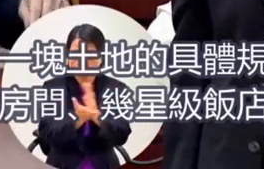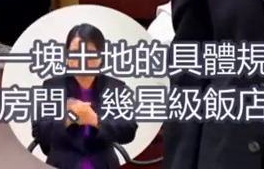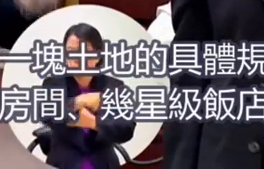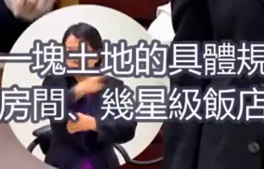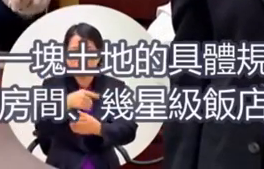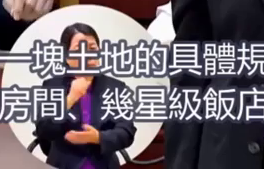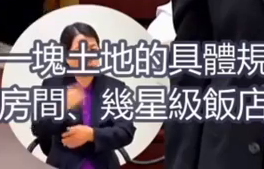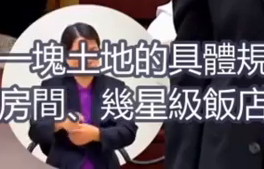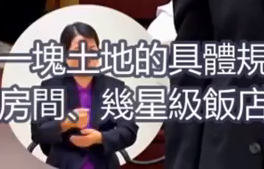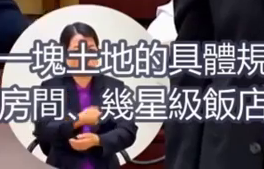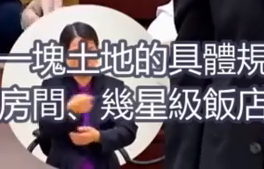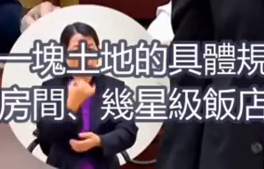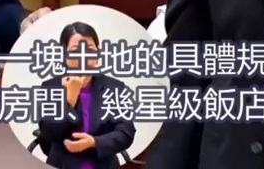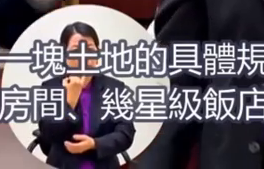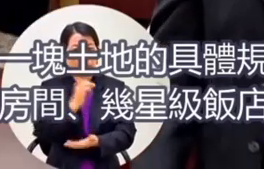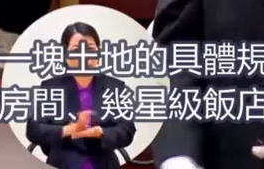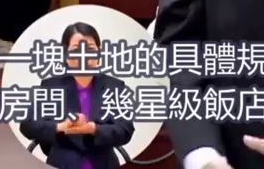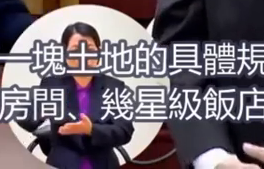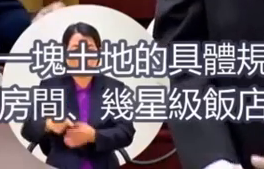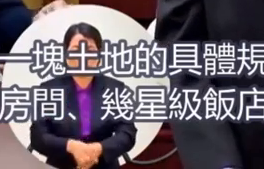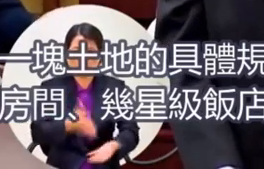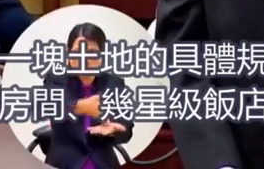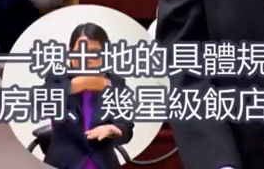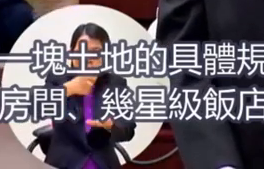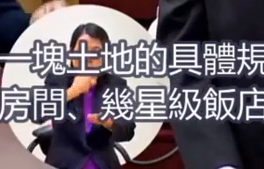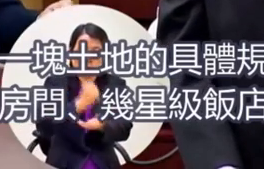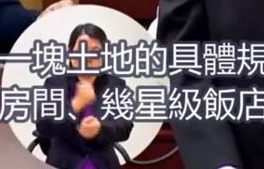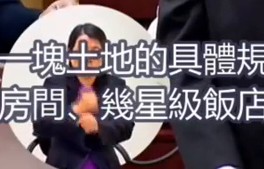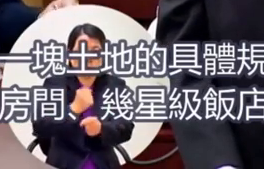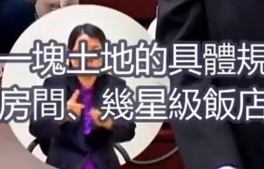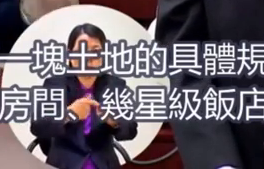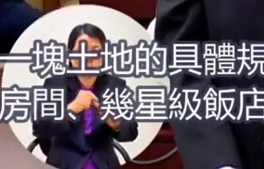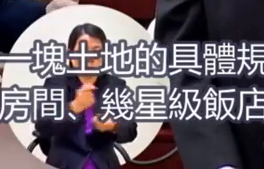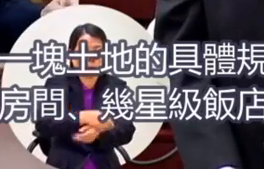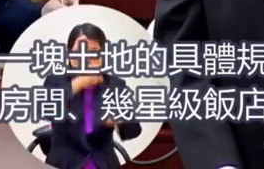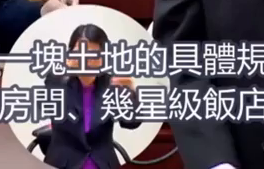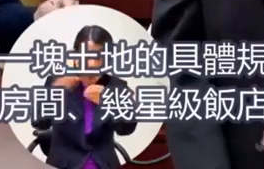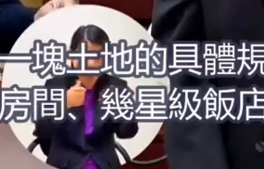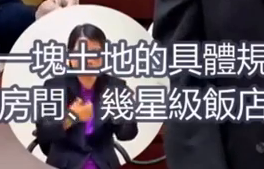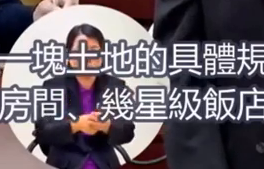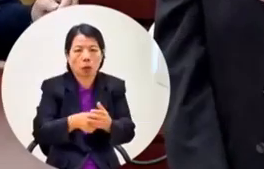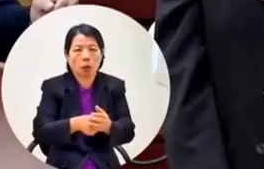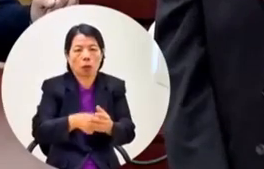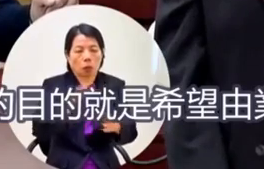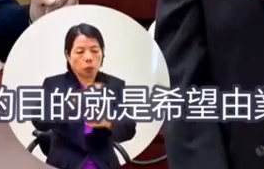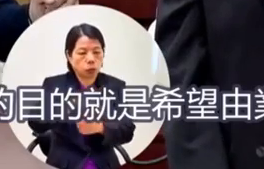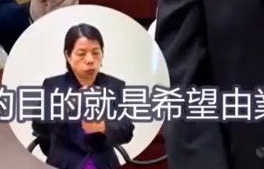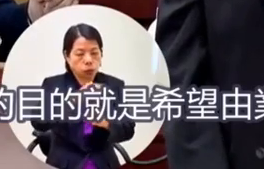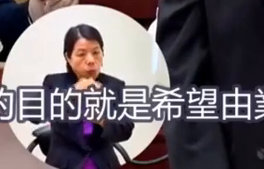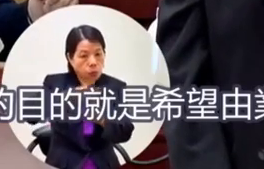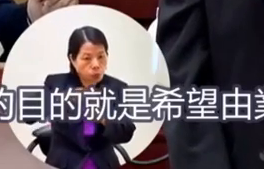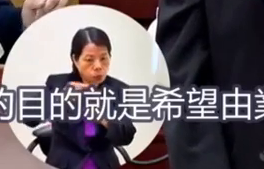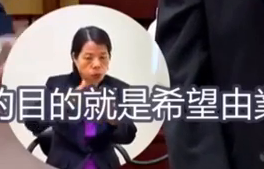一块土地的具体规划？到底要盖什么饭店？几间房间？几星级饭店？摩天轮多大？ 我